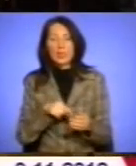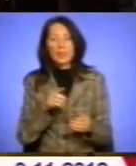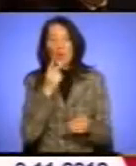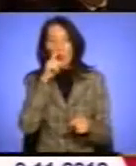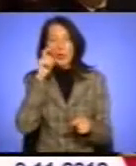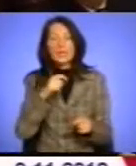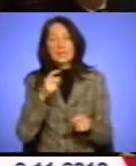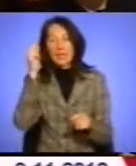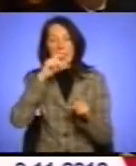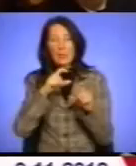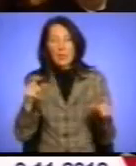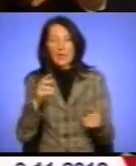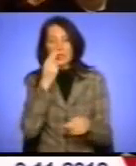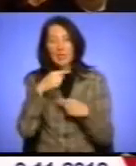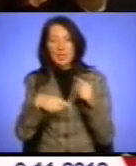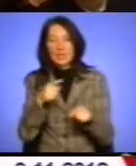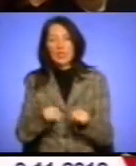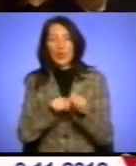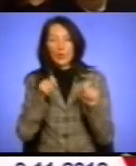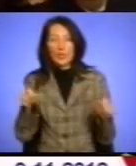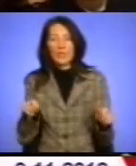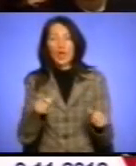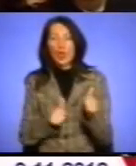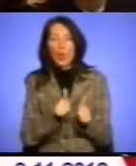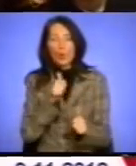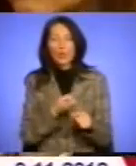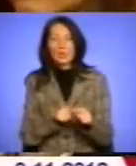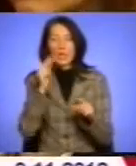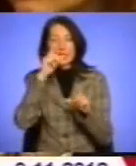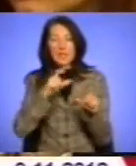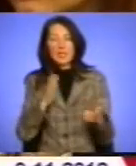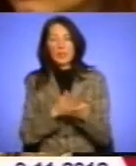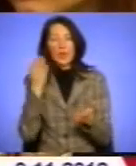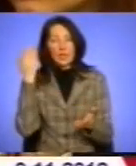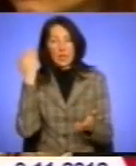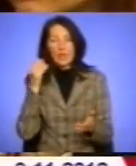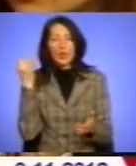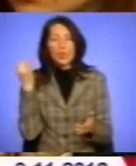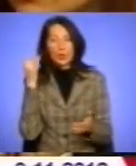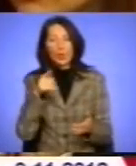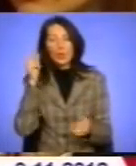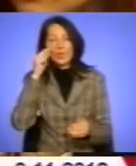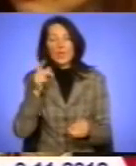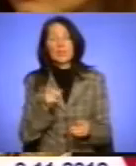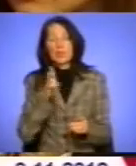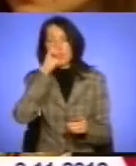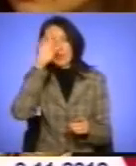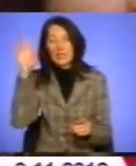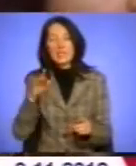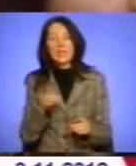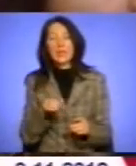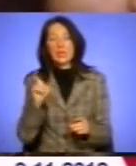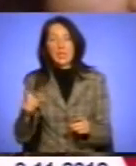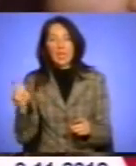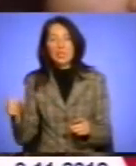відбувається урочисте відкриття конкурсу. Цей заклад має давню історію. Тут навчалися видатні діячі і патріоти, які боролися